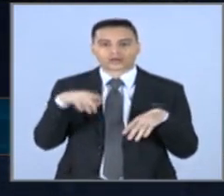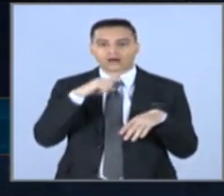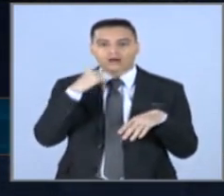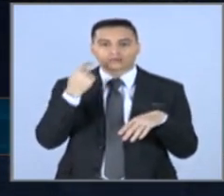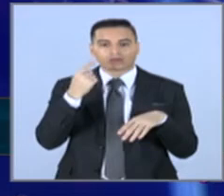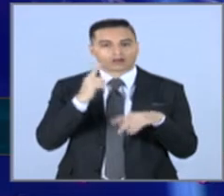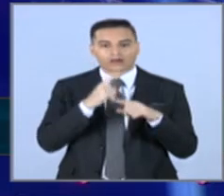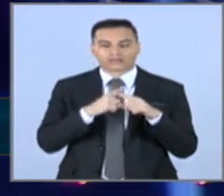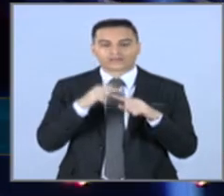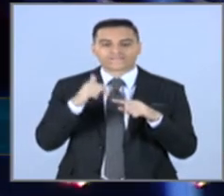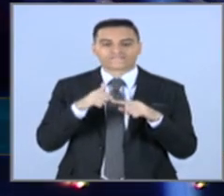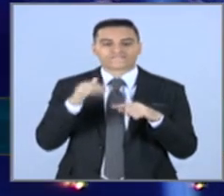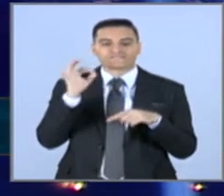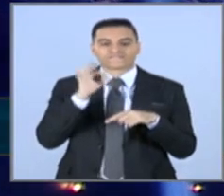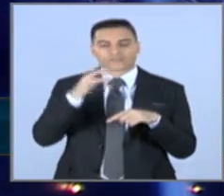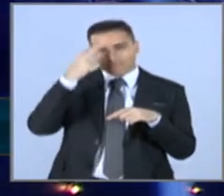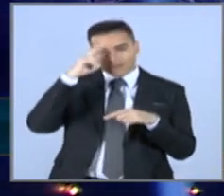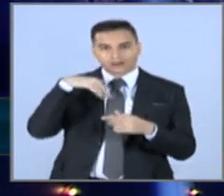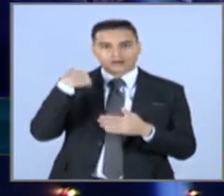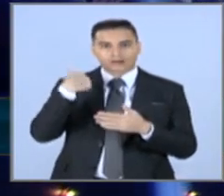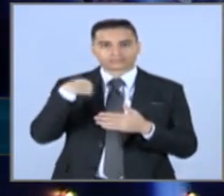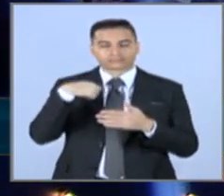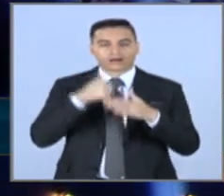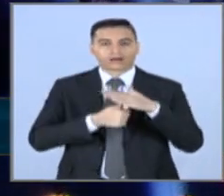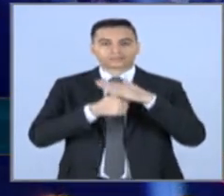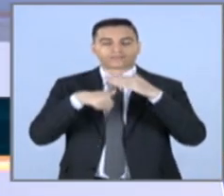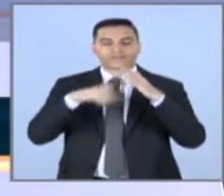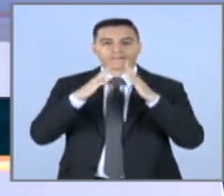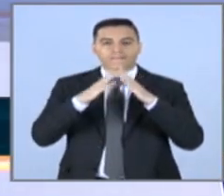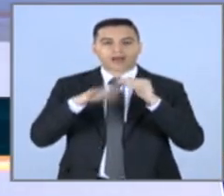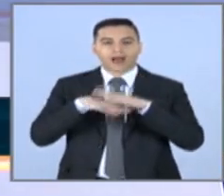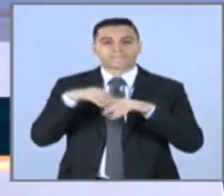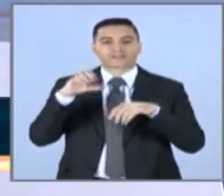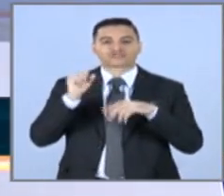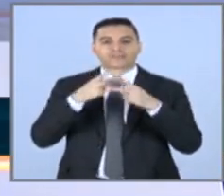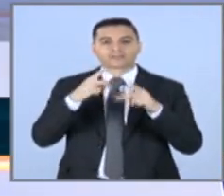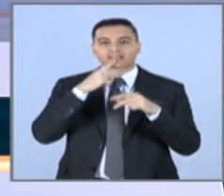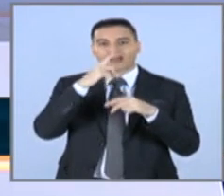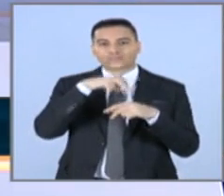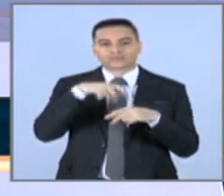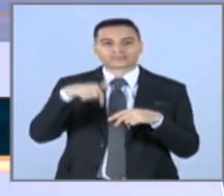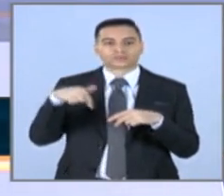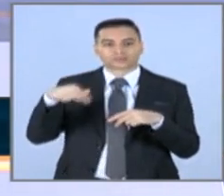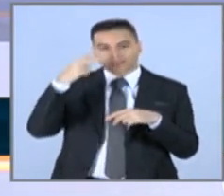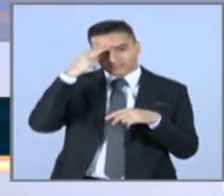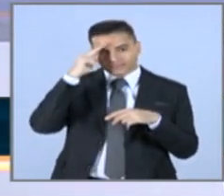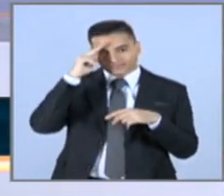أخضر. غلط. في عهد أي حاكم لمصر تم إنشاء مجلس شورى النواب عام 1866؟